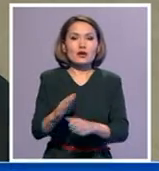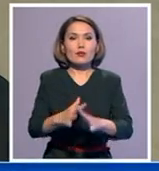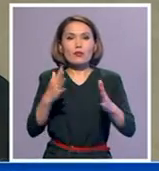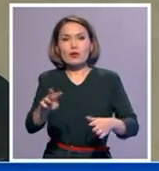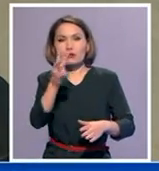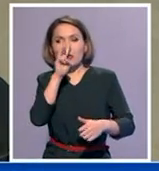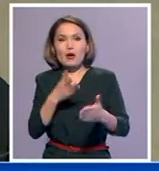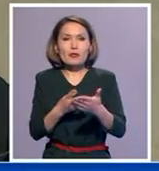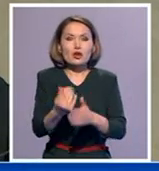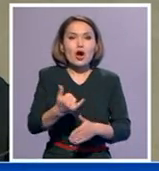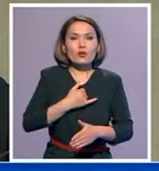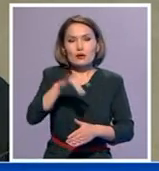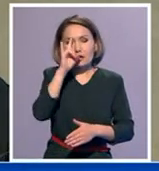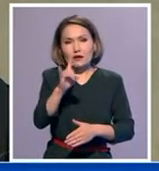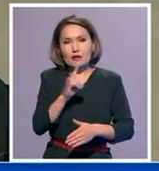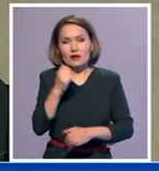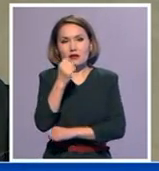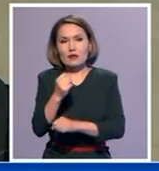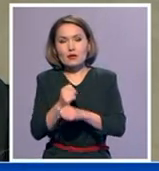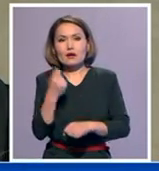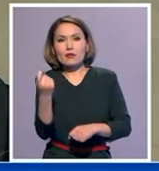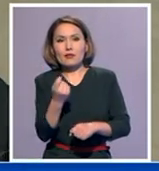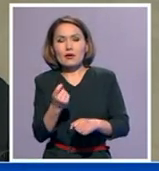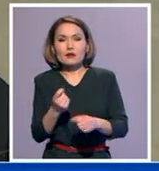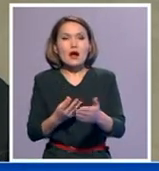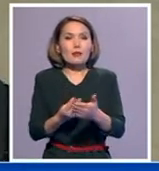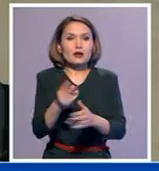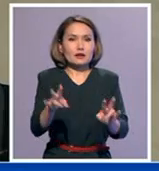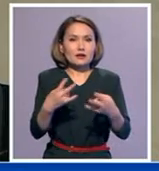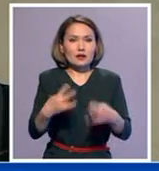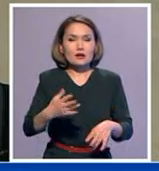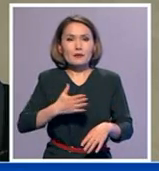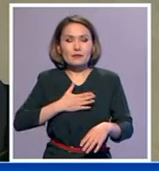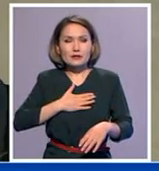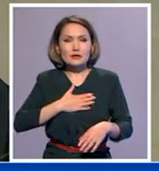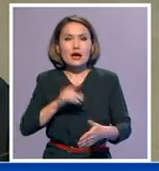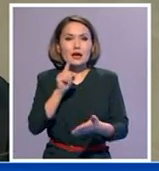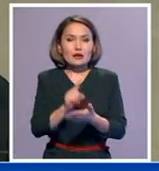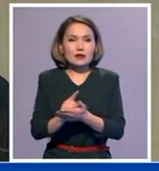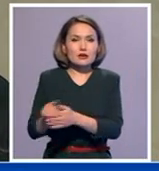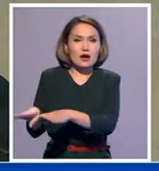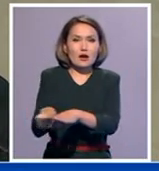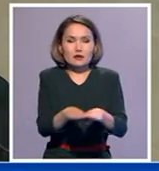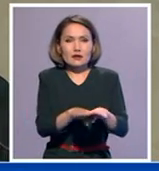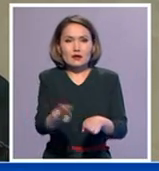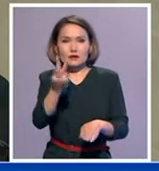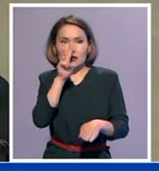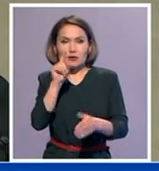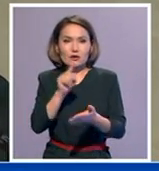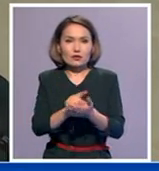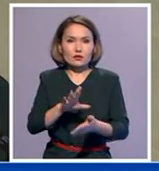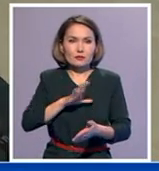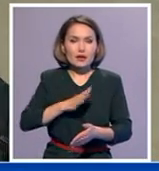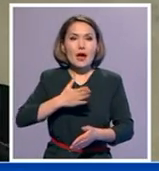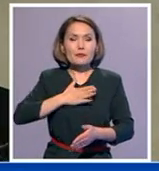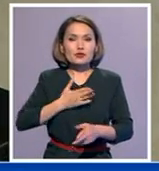пен административтік кодекске біз сол жұмыс берушілердің жауапкершілігін көтеру үшін осы мәселені қойдық. Егер